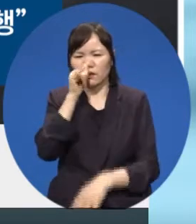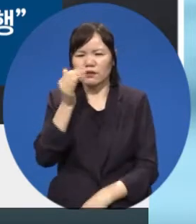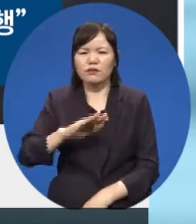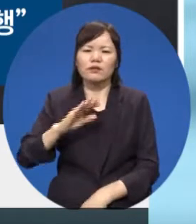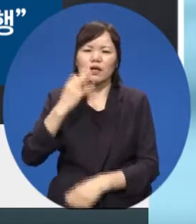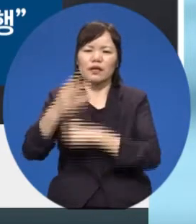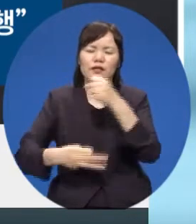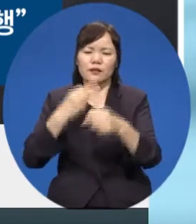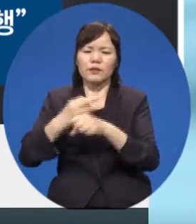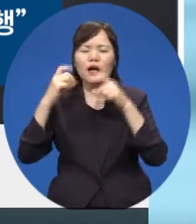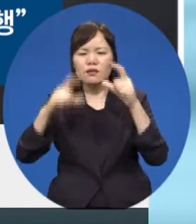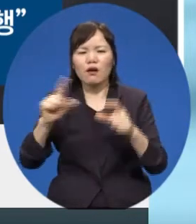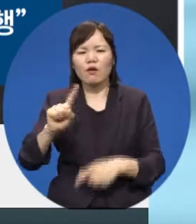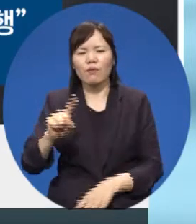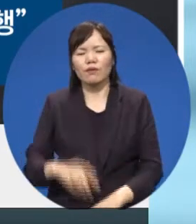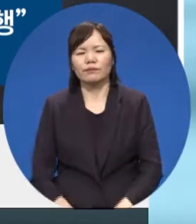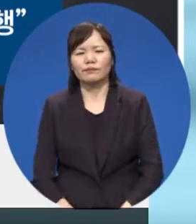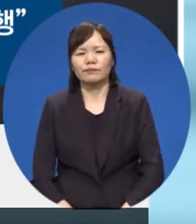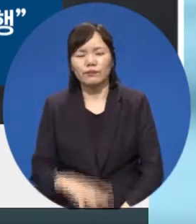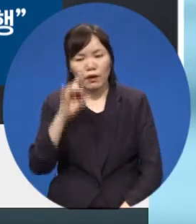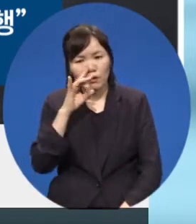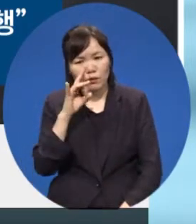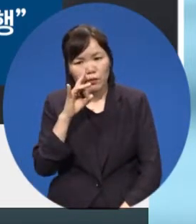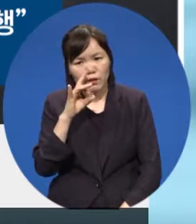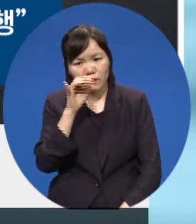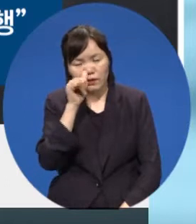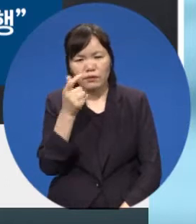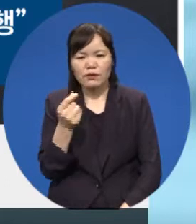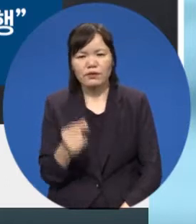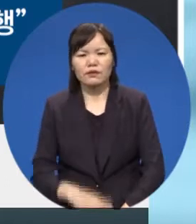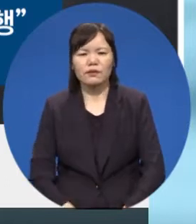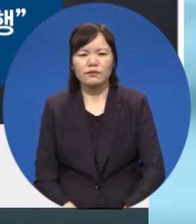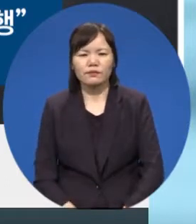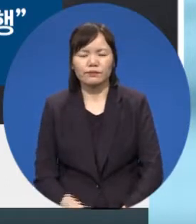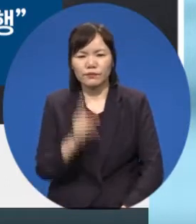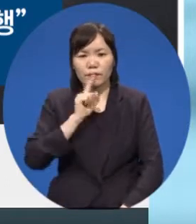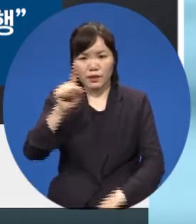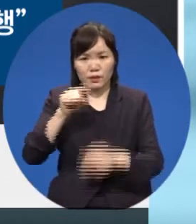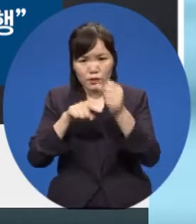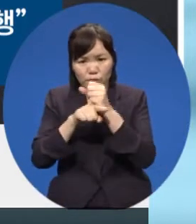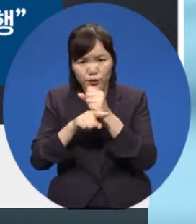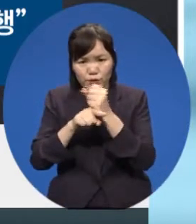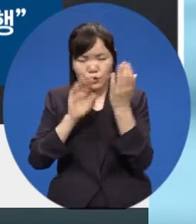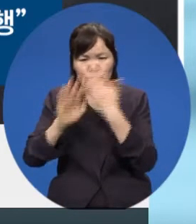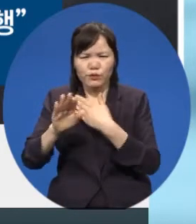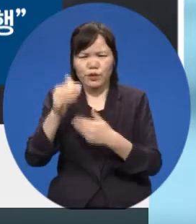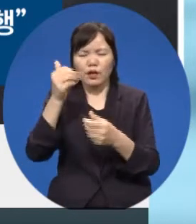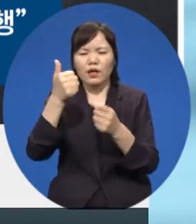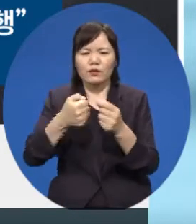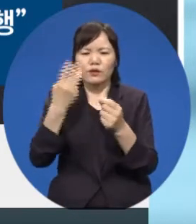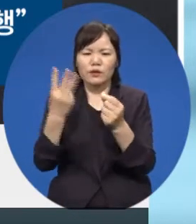선거란 부분은 지금 살짝 기수도 궁금하실 거 예상을 하는데 이 기소 이후에 쉬운 세 차례 반성문을